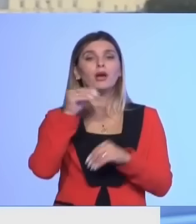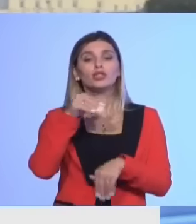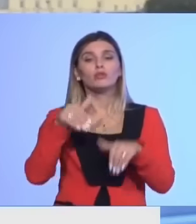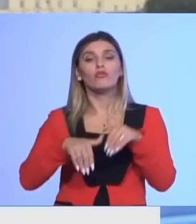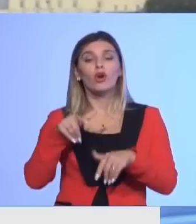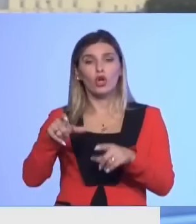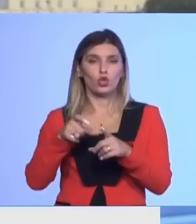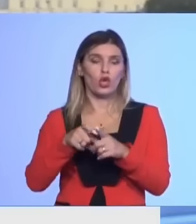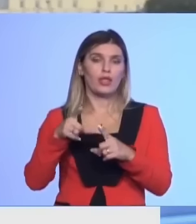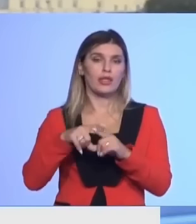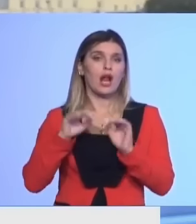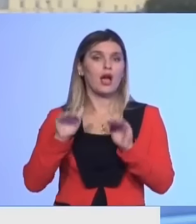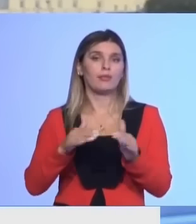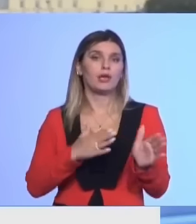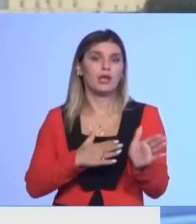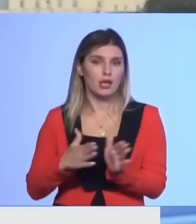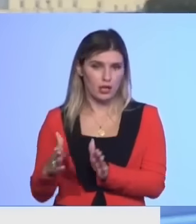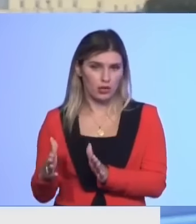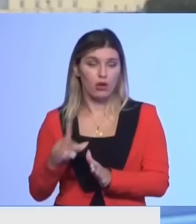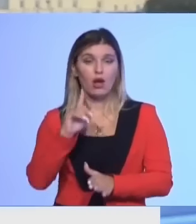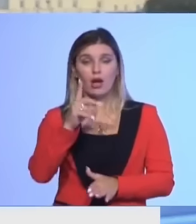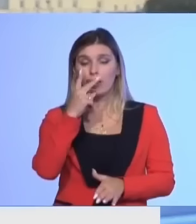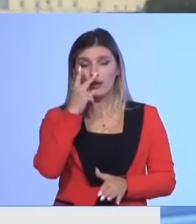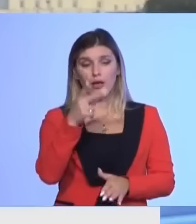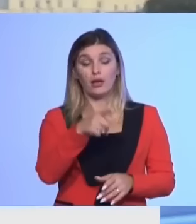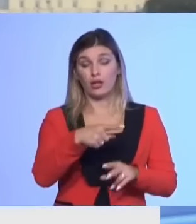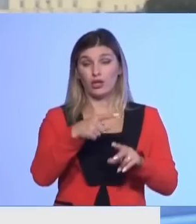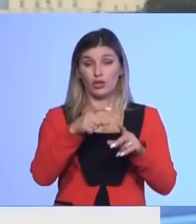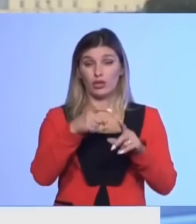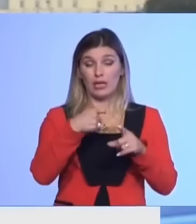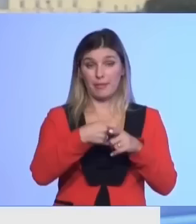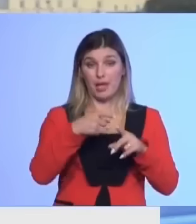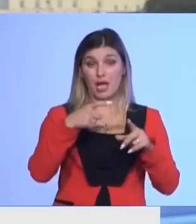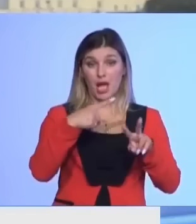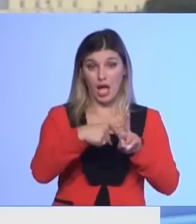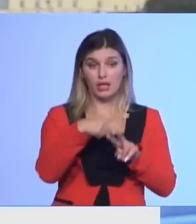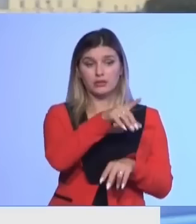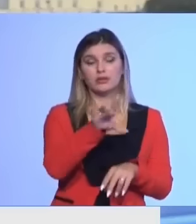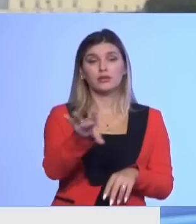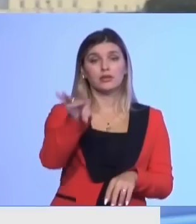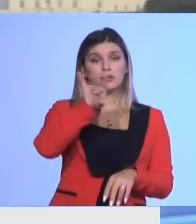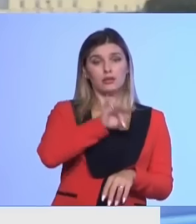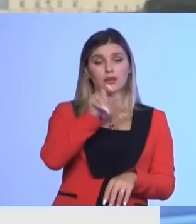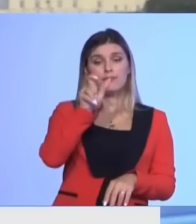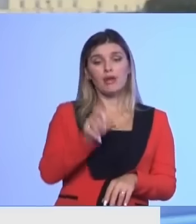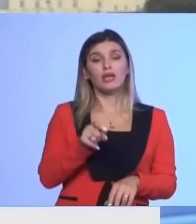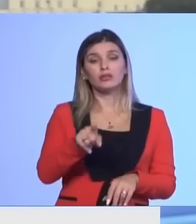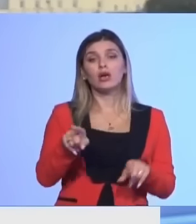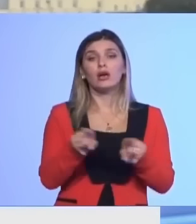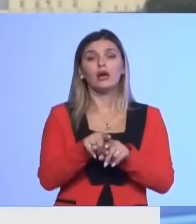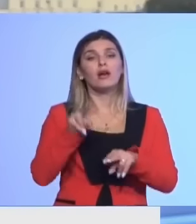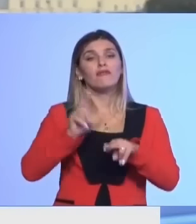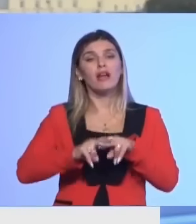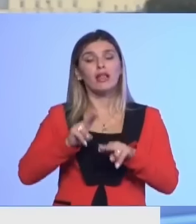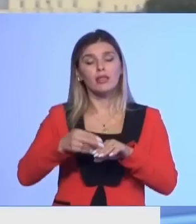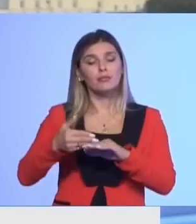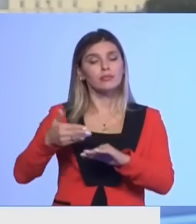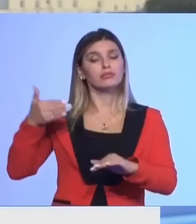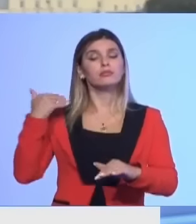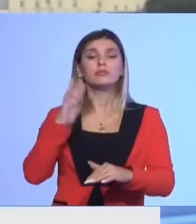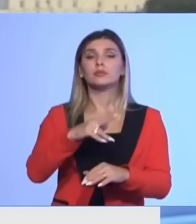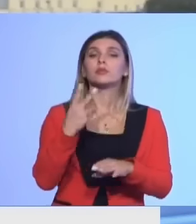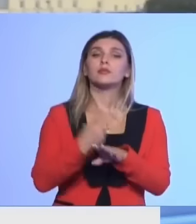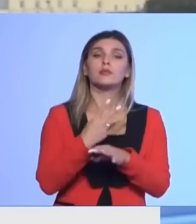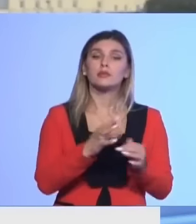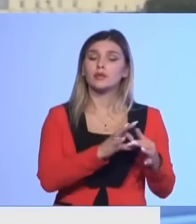Për zgjedhja e tij megjithatë vlerësohet si shenjë se zonja Harris ka përgjetur kandidatin i cili në bazë të vendimeve si guvernator, që të mos